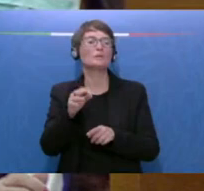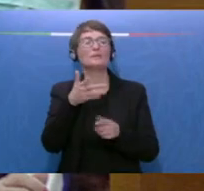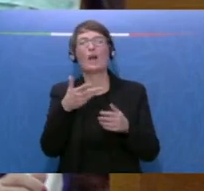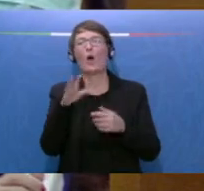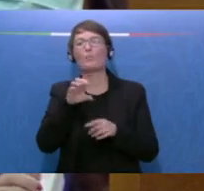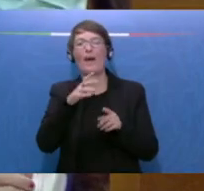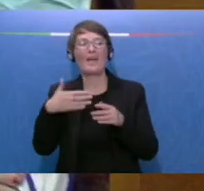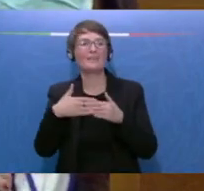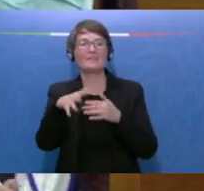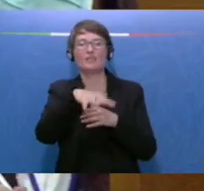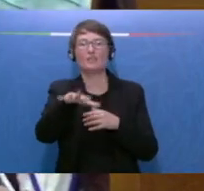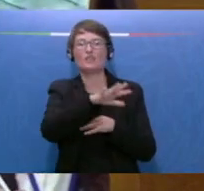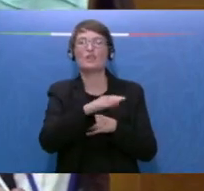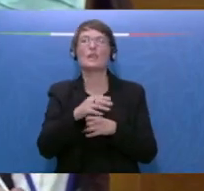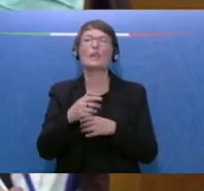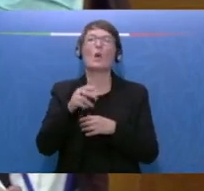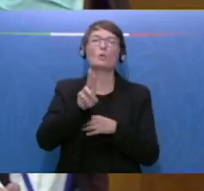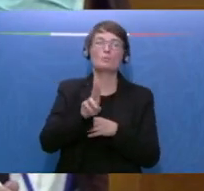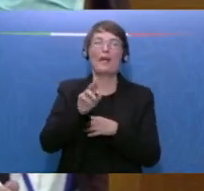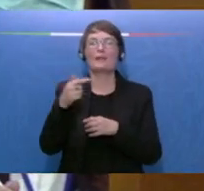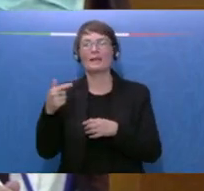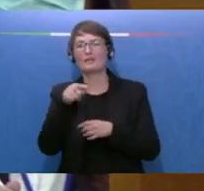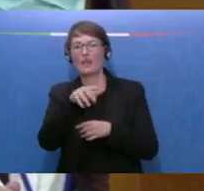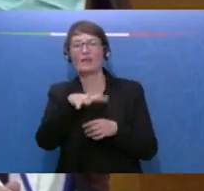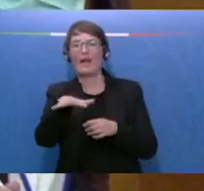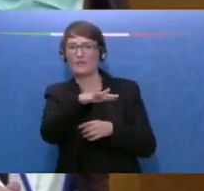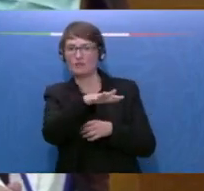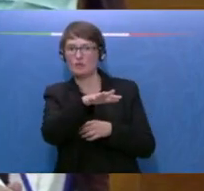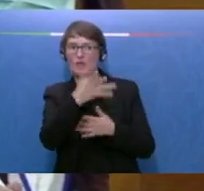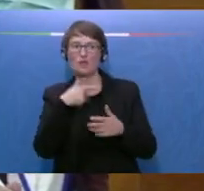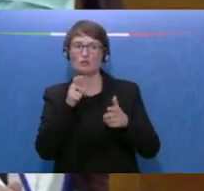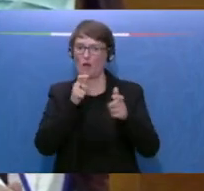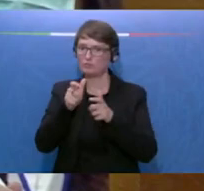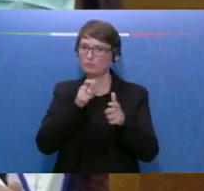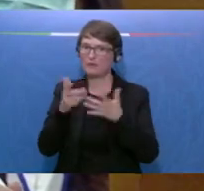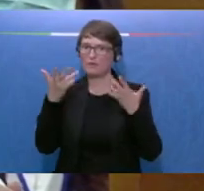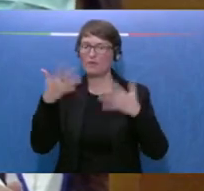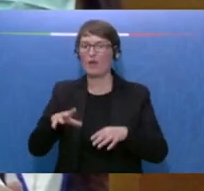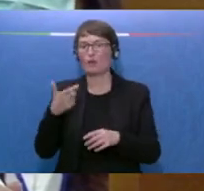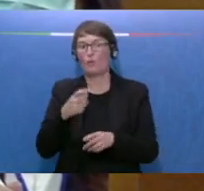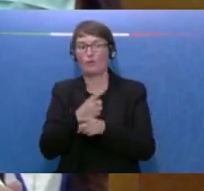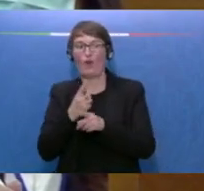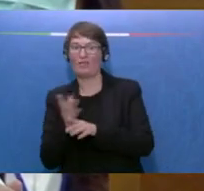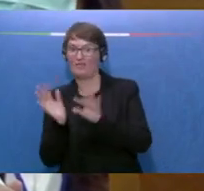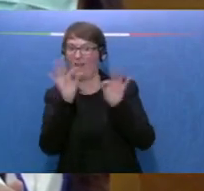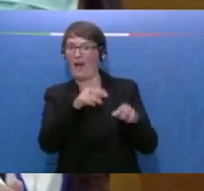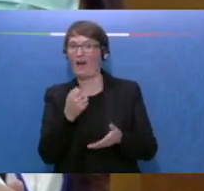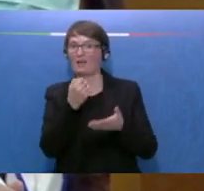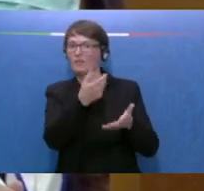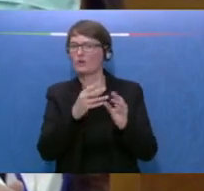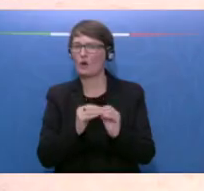uzbeki stan e tagikistan per consentire diciamo questo afflusso complesso in questa circostanza